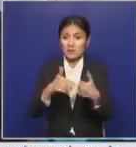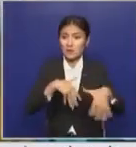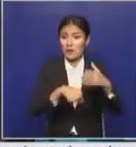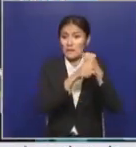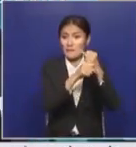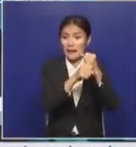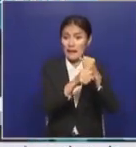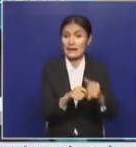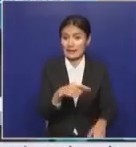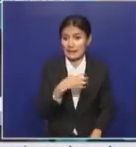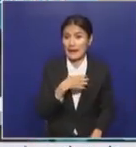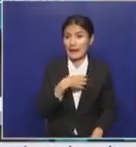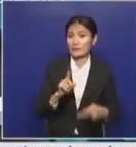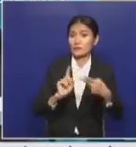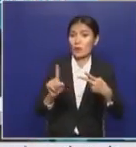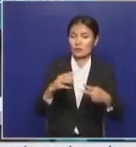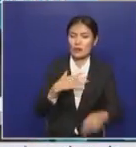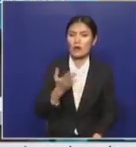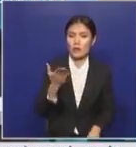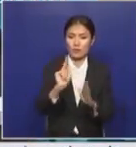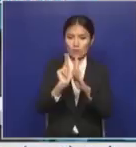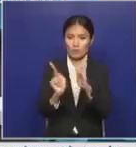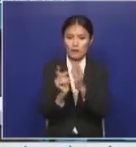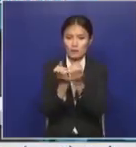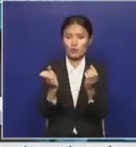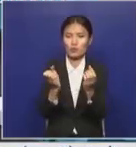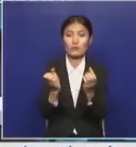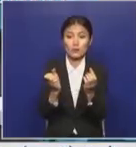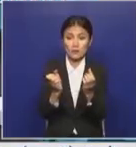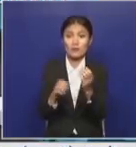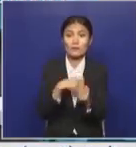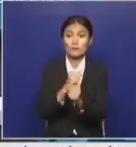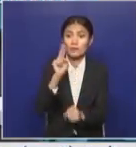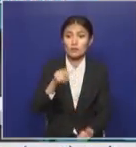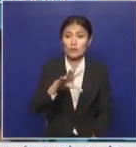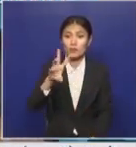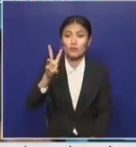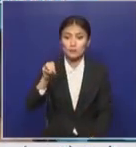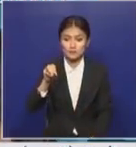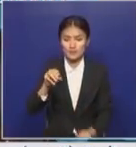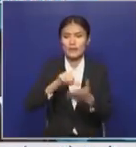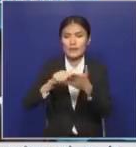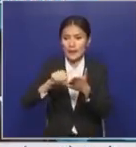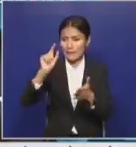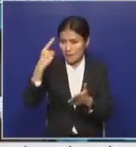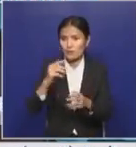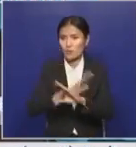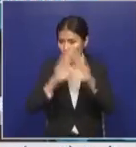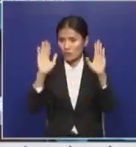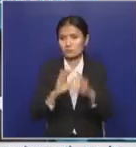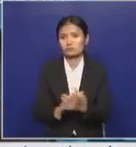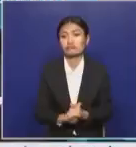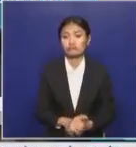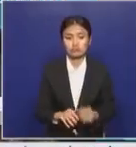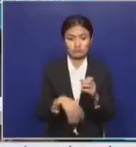ยกเลิกแล้วทำรู2560ได้มาทานครับในรัฐโท2560นั้นคุ้มครอง